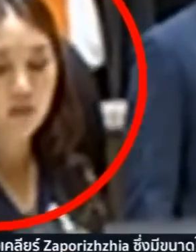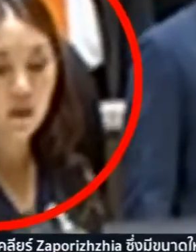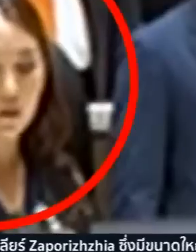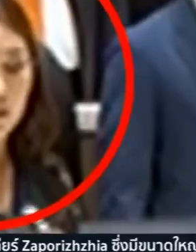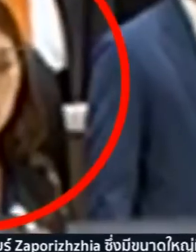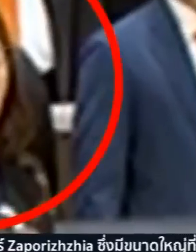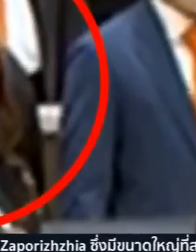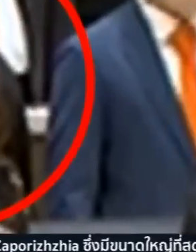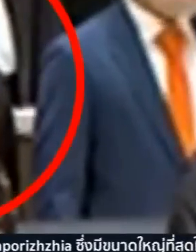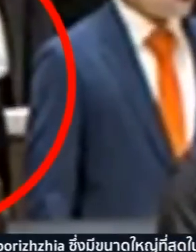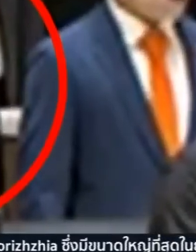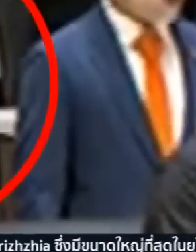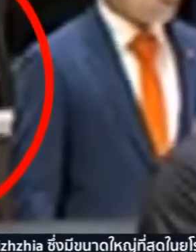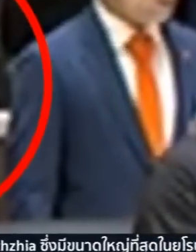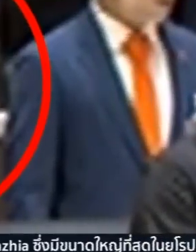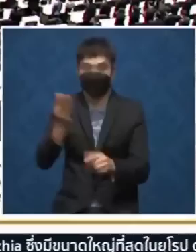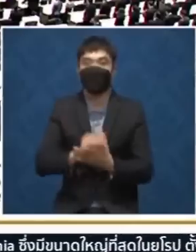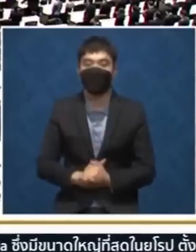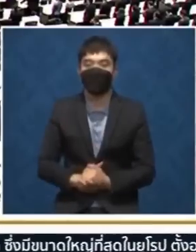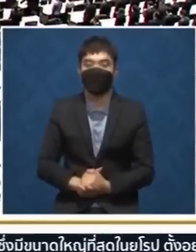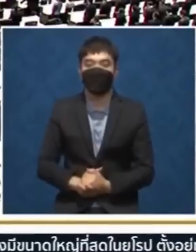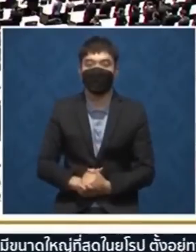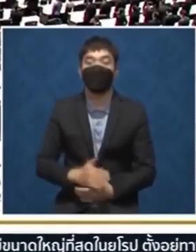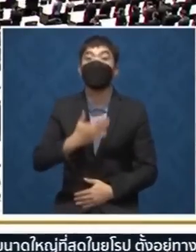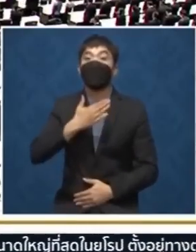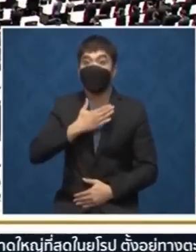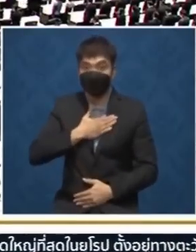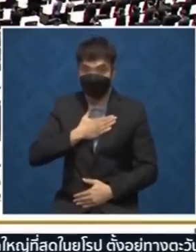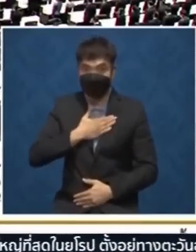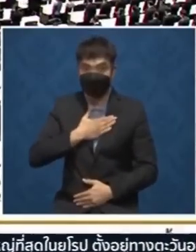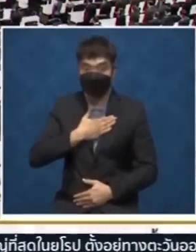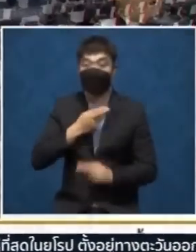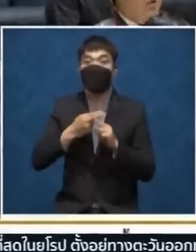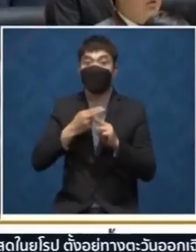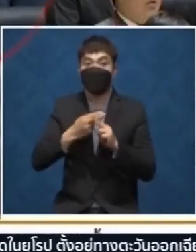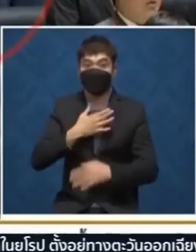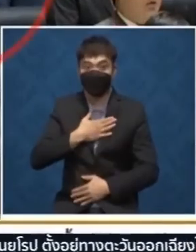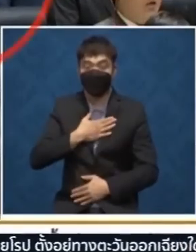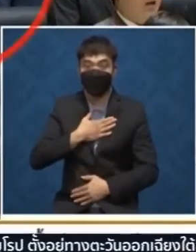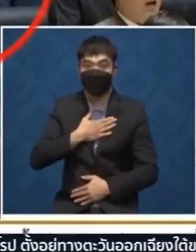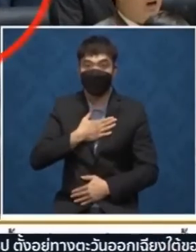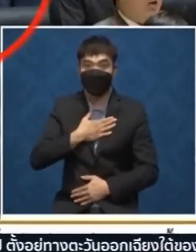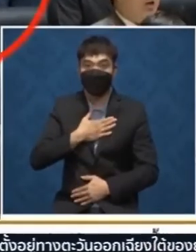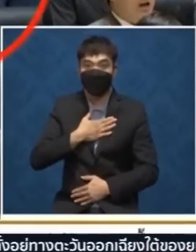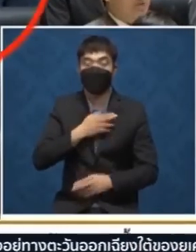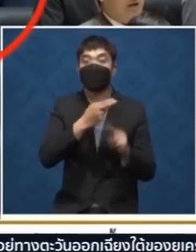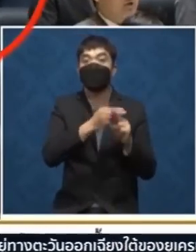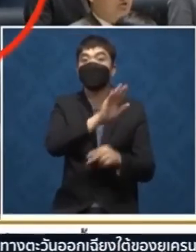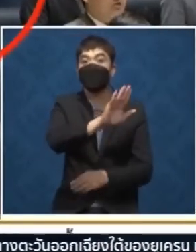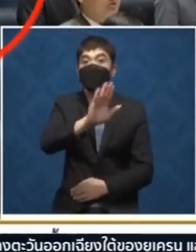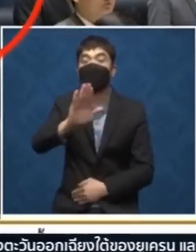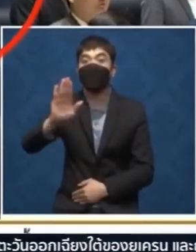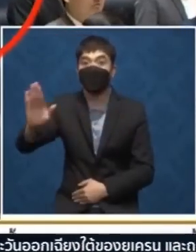เดี๋ยวพาท่านผู้ชมไปดูจังหวะนี้ฮะ ข้าพเจ้า ข้าพเจ้า ข้าพเจ้า ตำรวจ ไทยอดิศรเพียงเกต